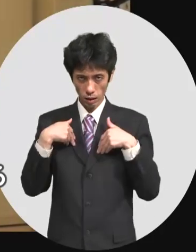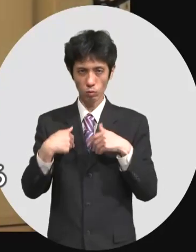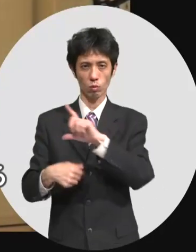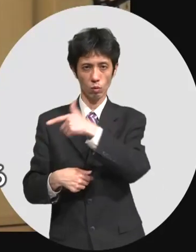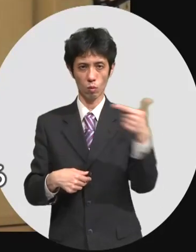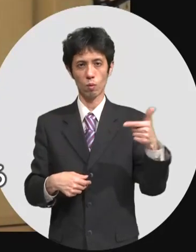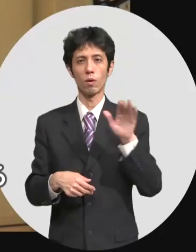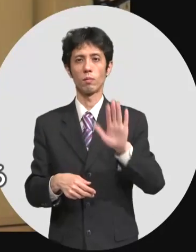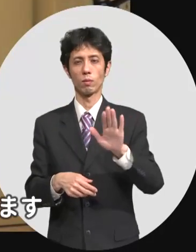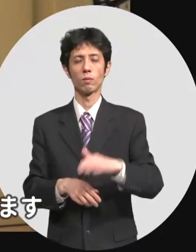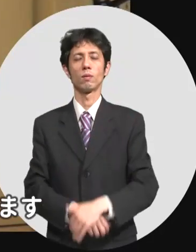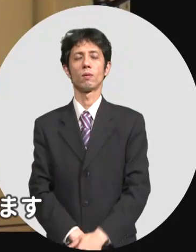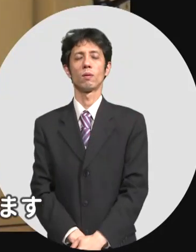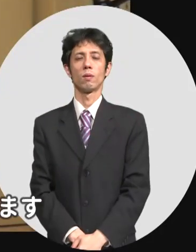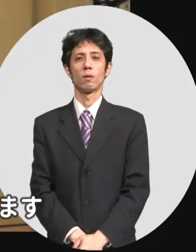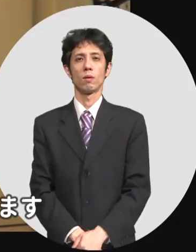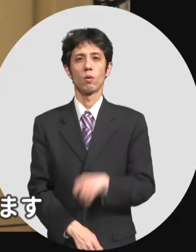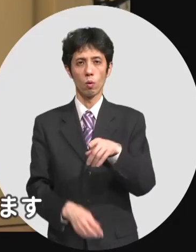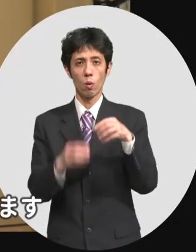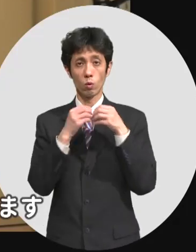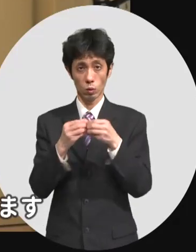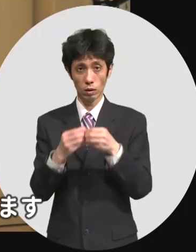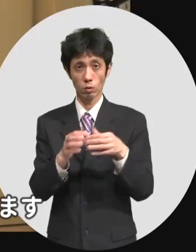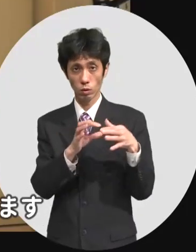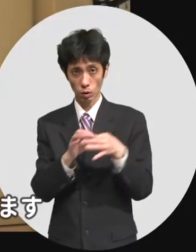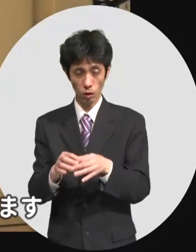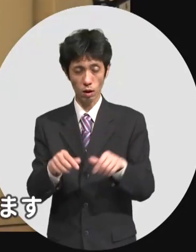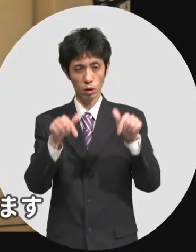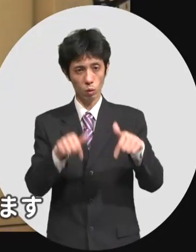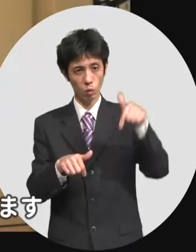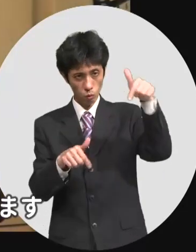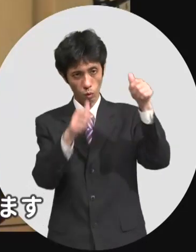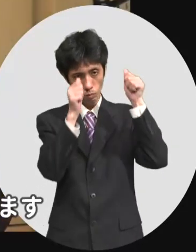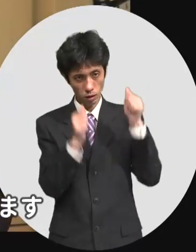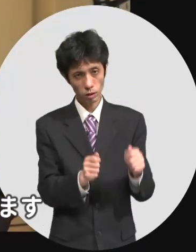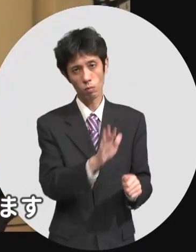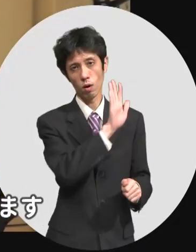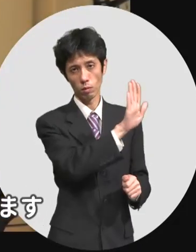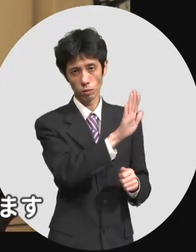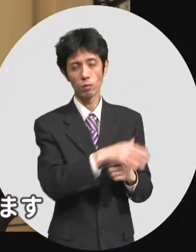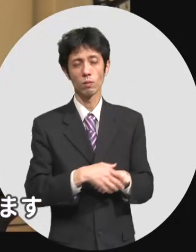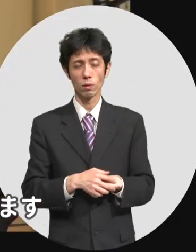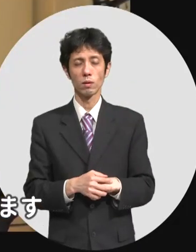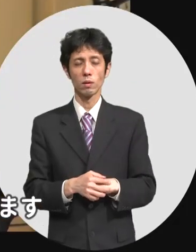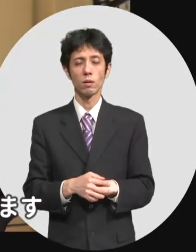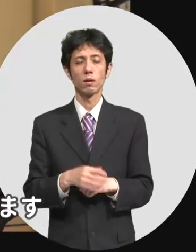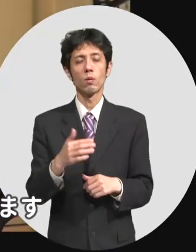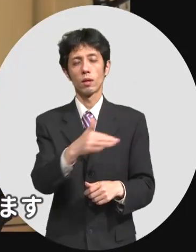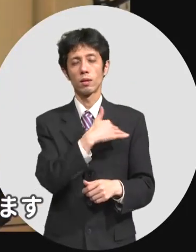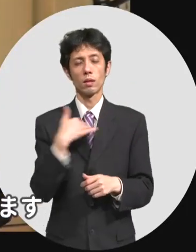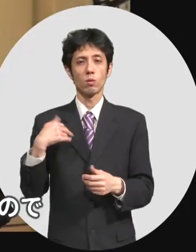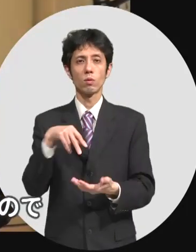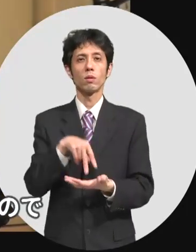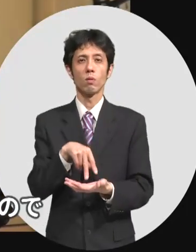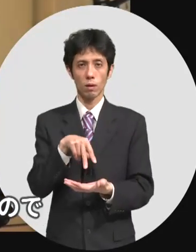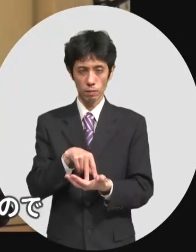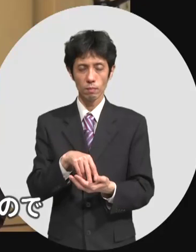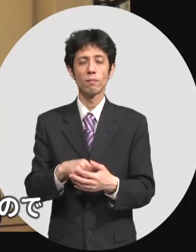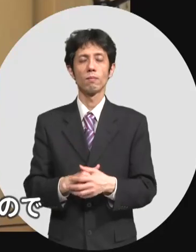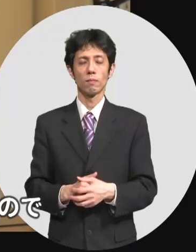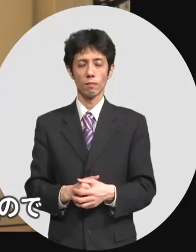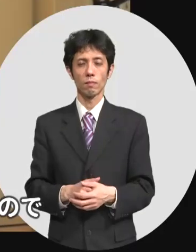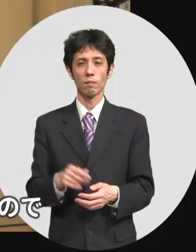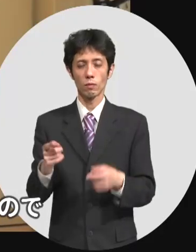控える等々ございます。でこのガイドラインの詳細については京都府のホームページにもありますけれども、我々としてはそれぞれ